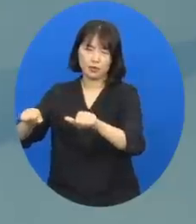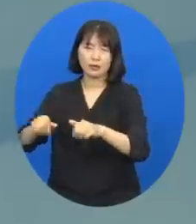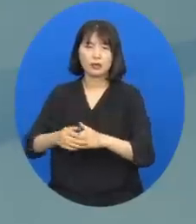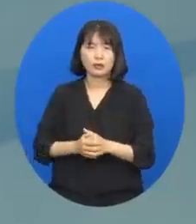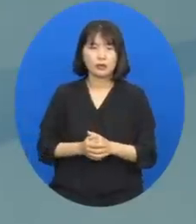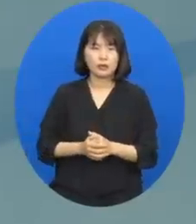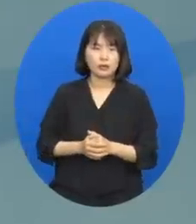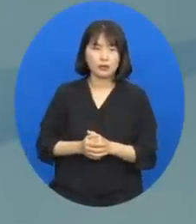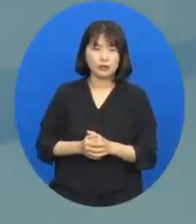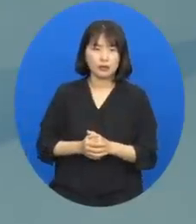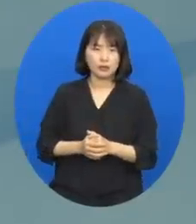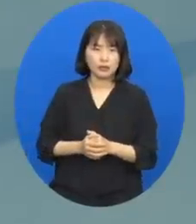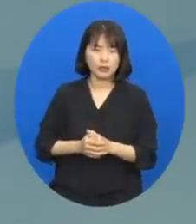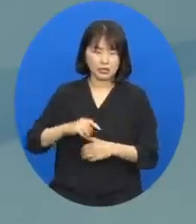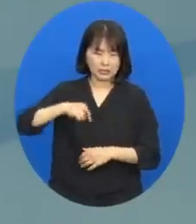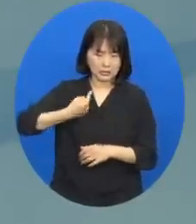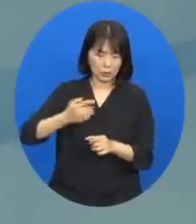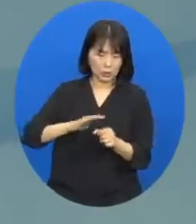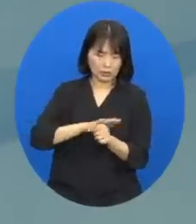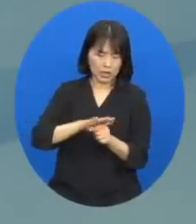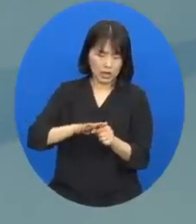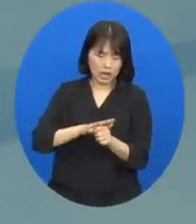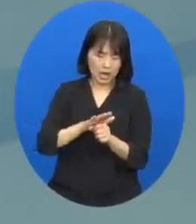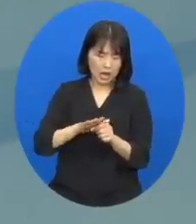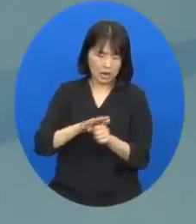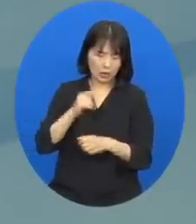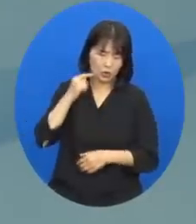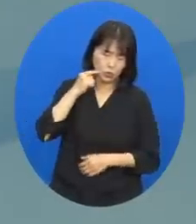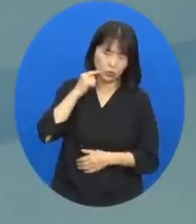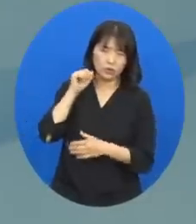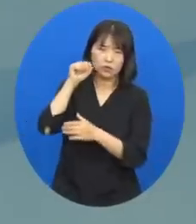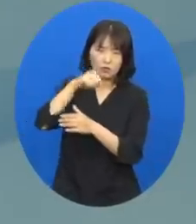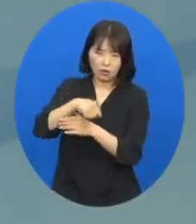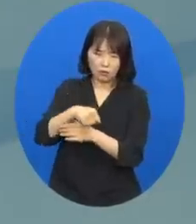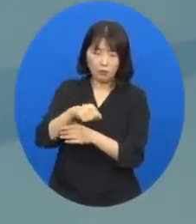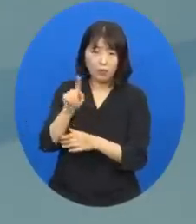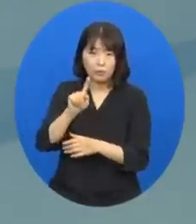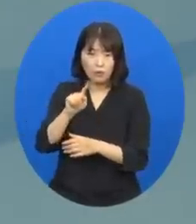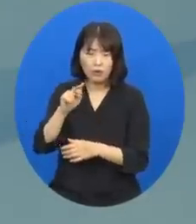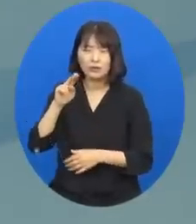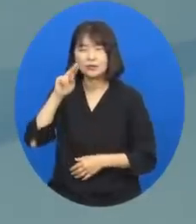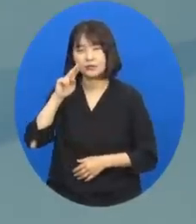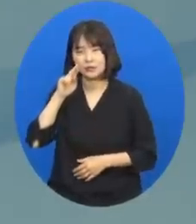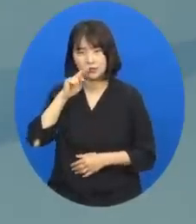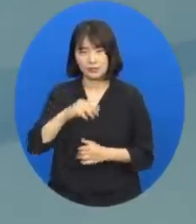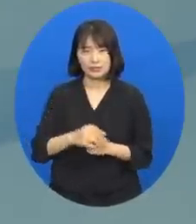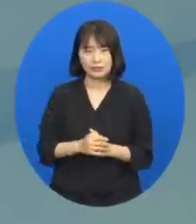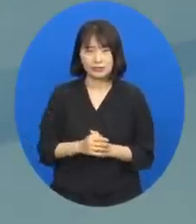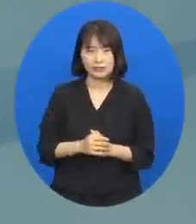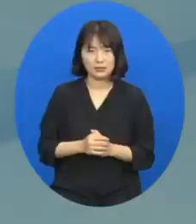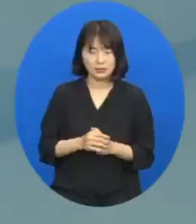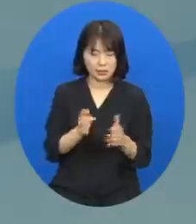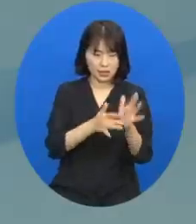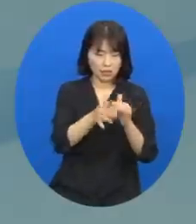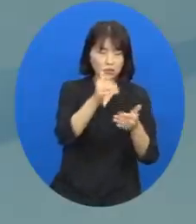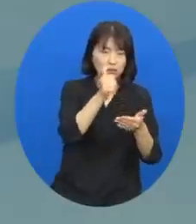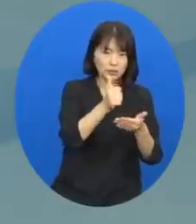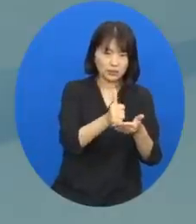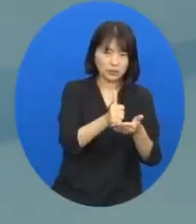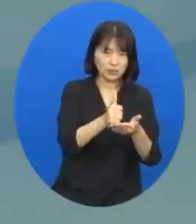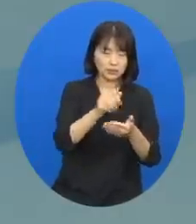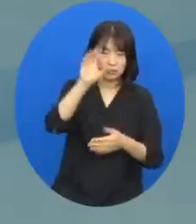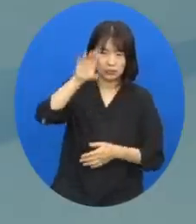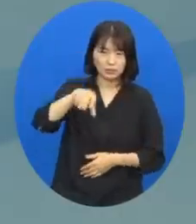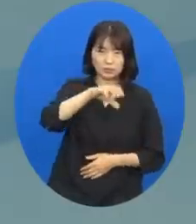자기 사랑의 아주 토칸 열매가 시기 에 여러분 예수님이 십자가에 넘겨 졌죠 그때